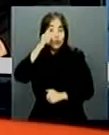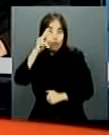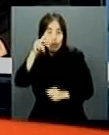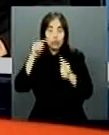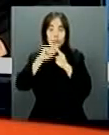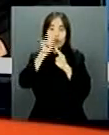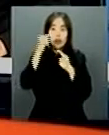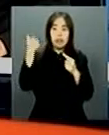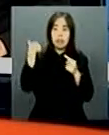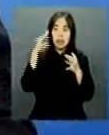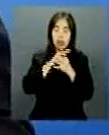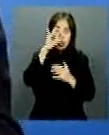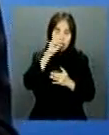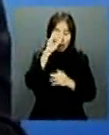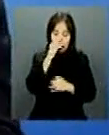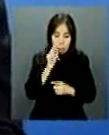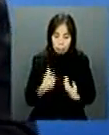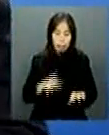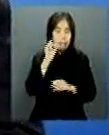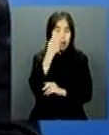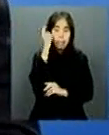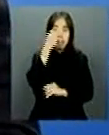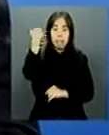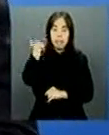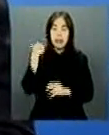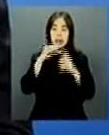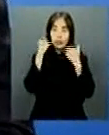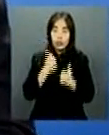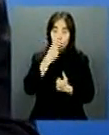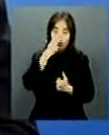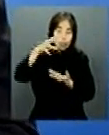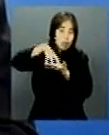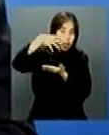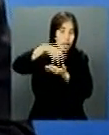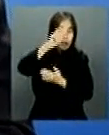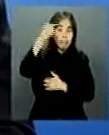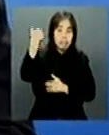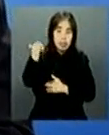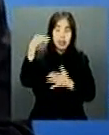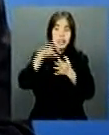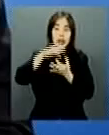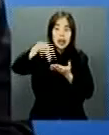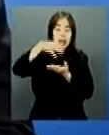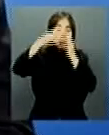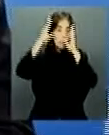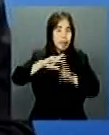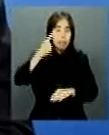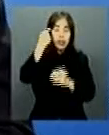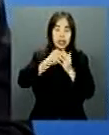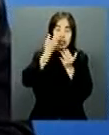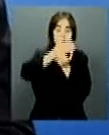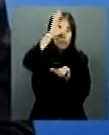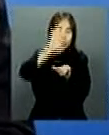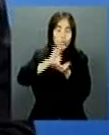ะมีสิ่งมีชีวิตเกิดใหม่ขึ้นมาค่ะทั้งนี้นะคะก็มีรายงานขึ้นมาค่ะเป็นรายงานฉบับใหม่ของกองทุนสัตว์ป่าโลกที่เปิดเผย